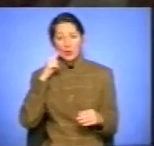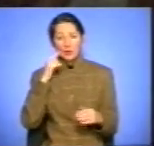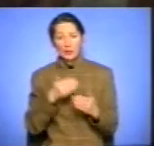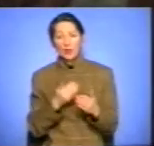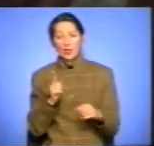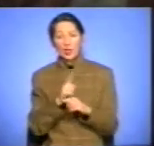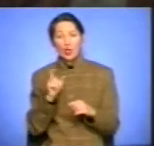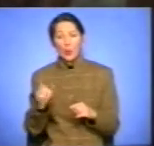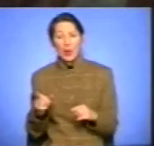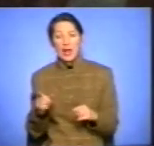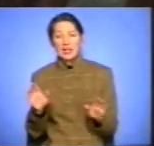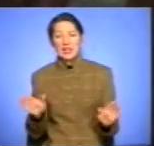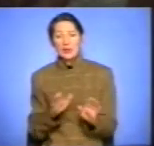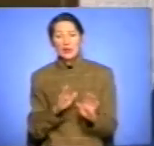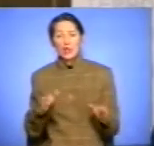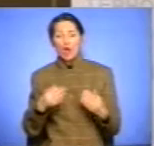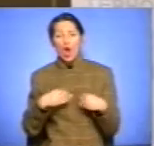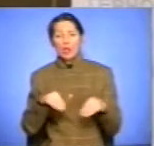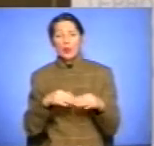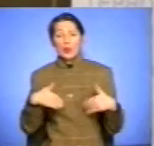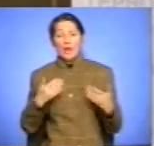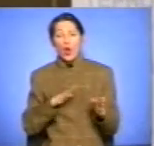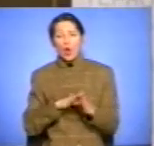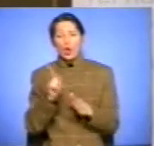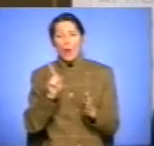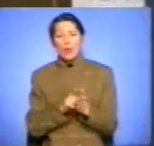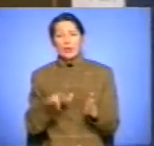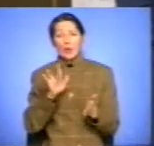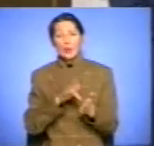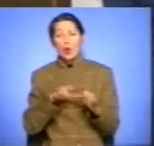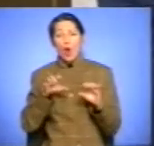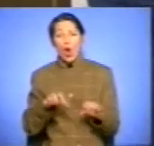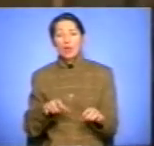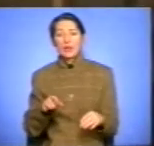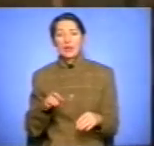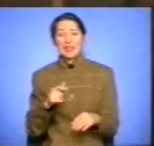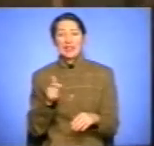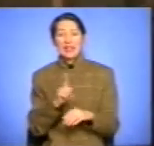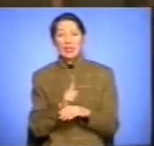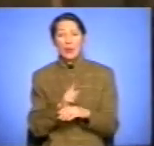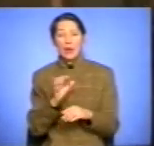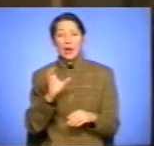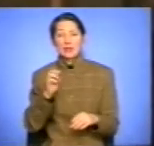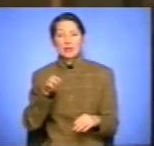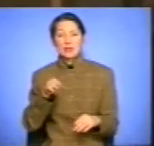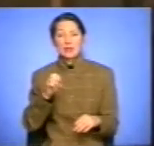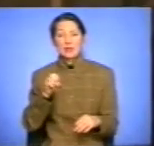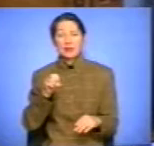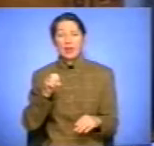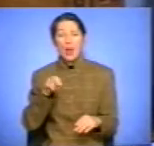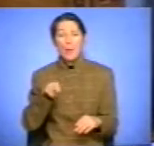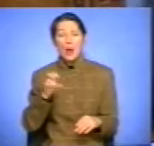Тернополя співочу родину привітав виконуючий обов'язки міського голови Тернополя Олександр Степанюк є